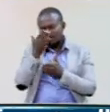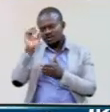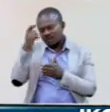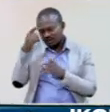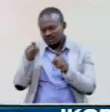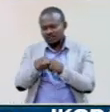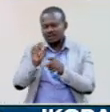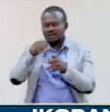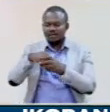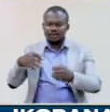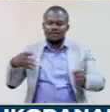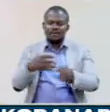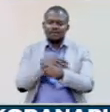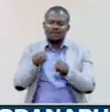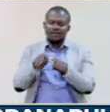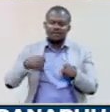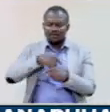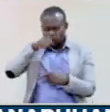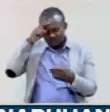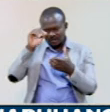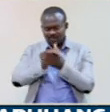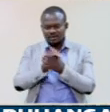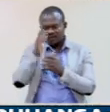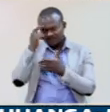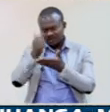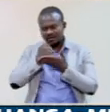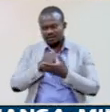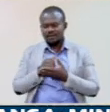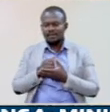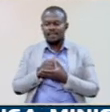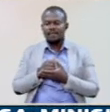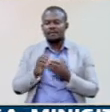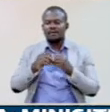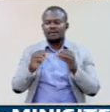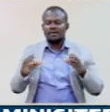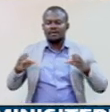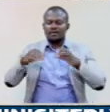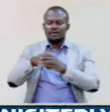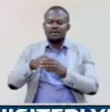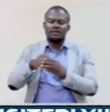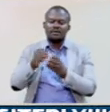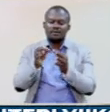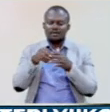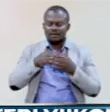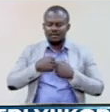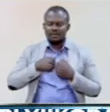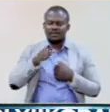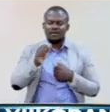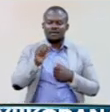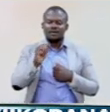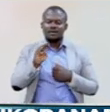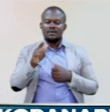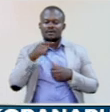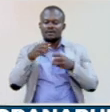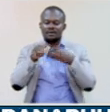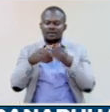nayo izashyiramo imbaraga, kandi natwe twizeye neza ko leta izabidufashamo. Umuyobozi mukuru w'ihuriro ry'ibigo by'imari biciriritse mu Rwanda Aimable Nkurangasanga